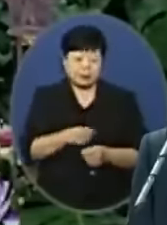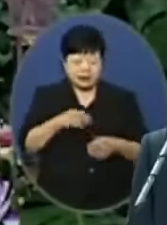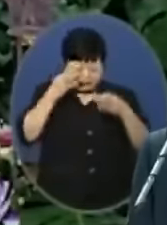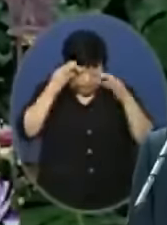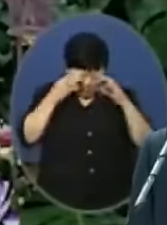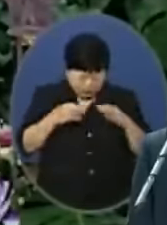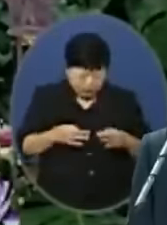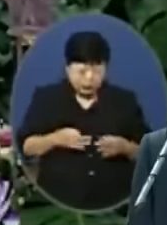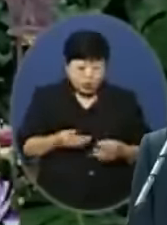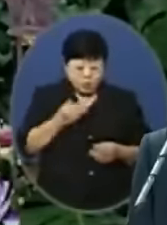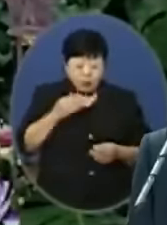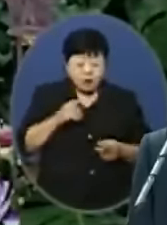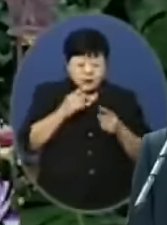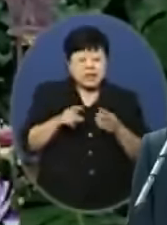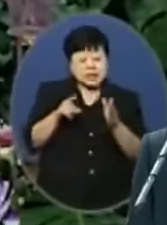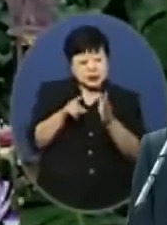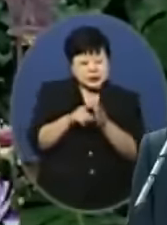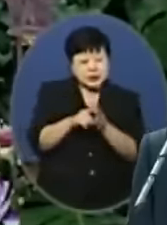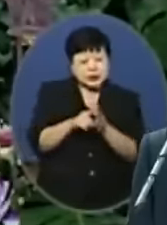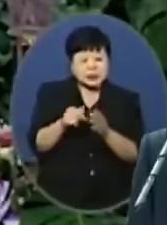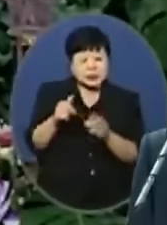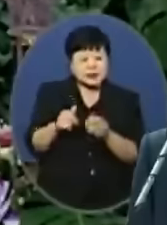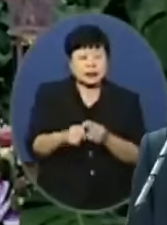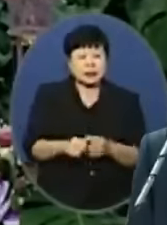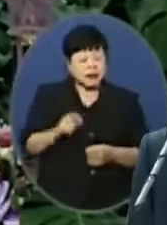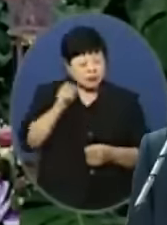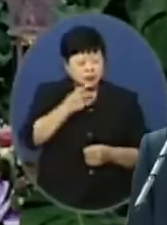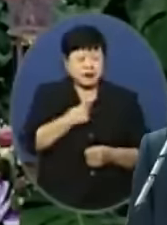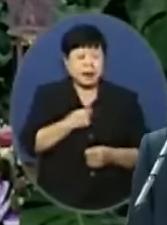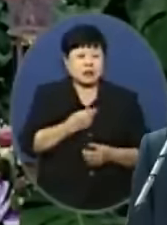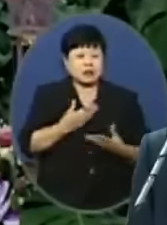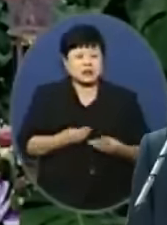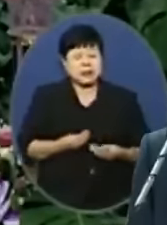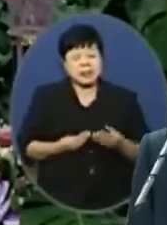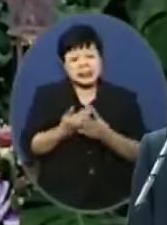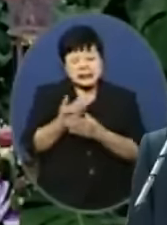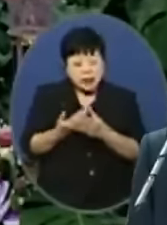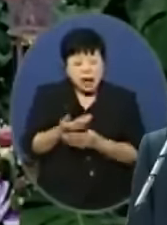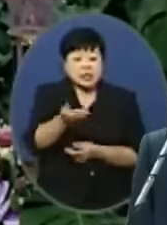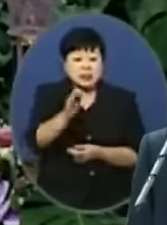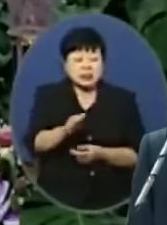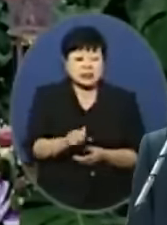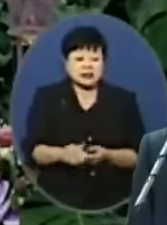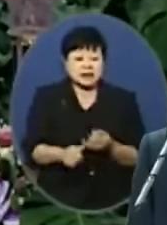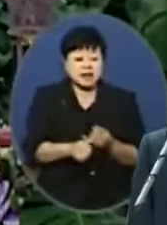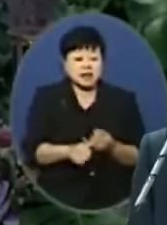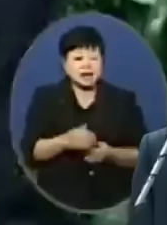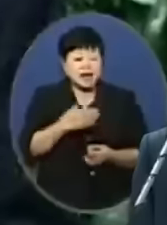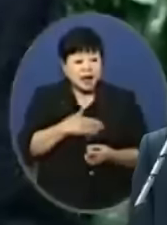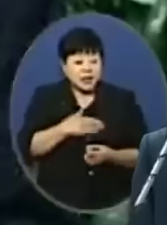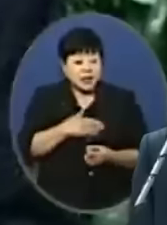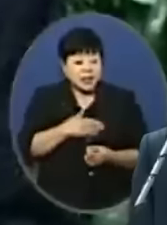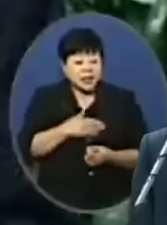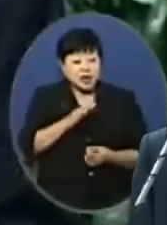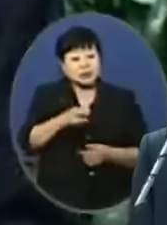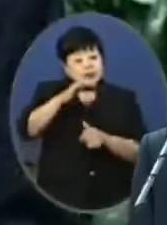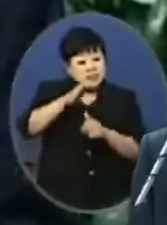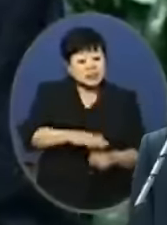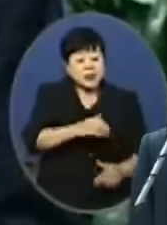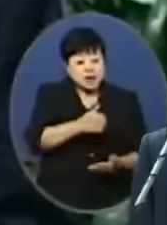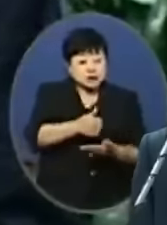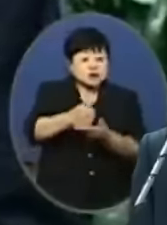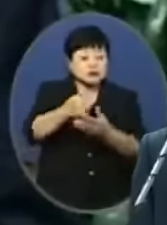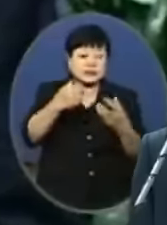흘리며 먹고 살려 해도 낭패에 낭패를 당하고 실망하는 사람 많습니다. 그런데 알아야 될 것은 여러분의 실패는